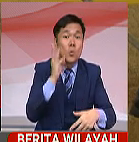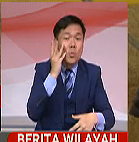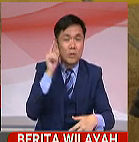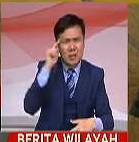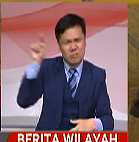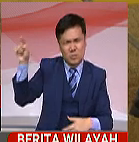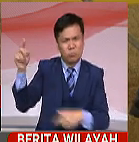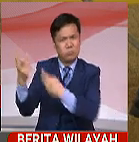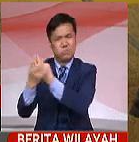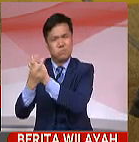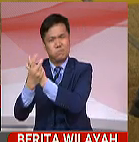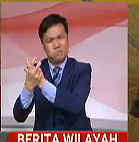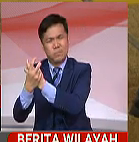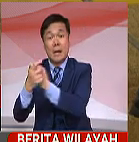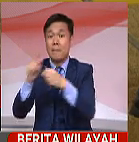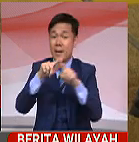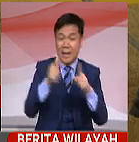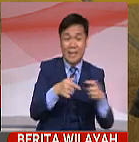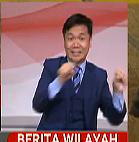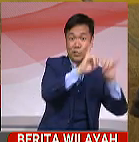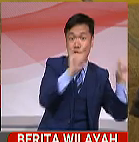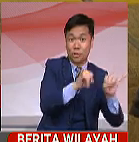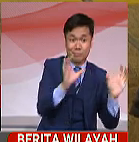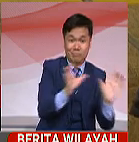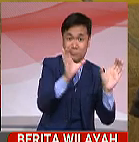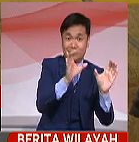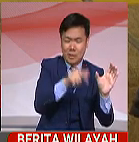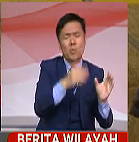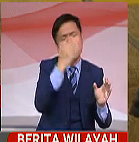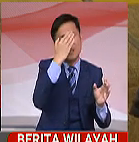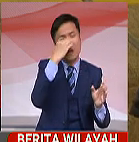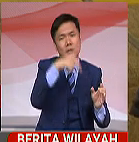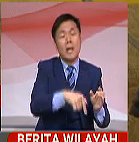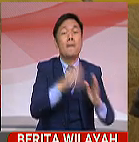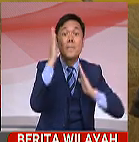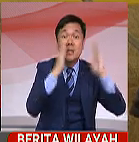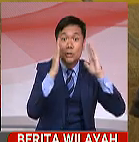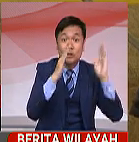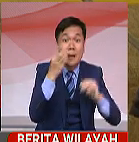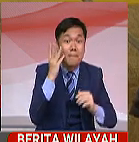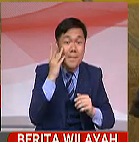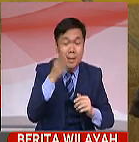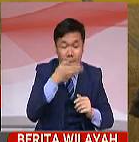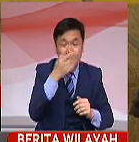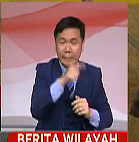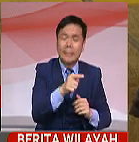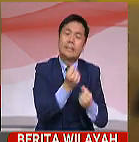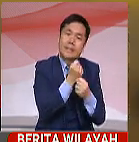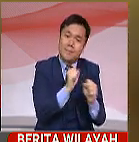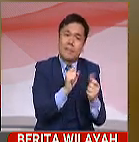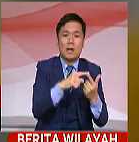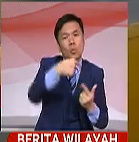guna, bila ada persijilan maggot ni secara tak langsung kita tahu makanan yang kita makan tu selamat dan berkualiti